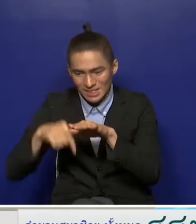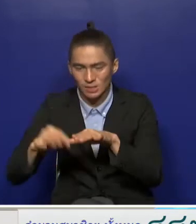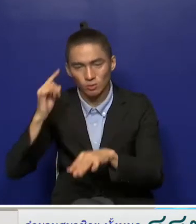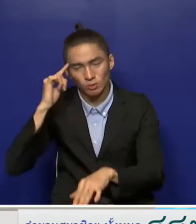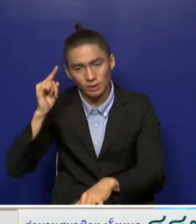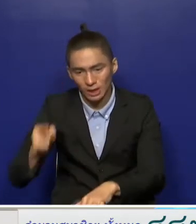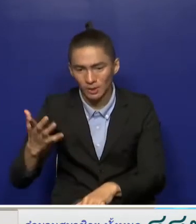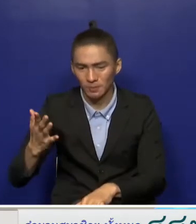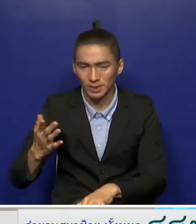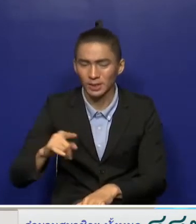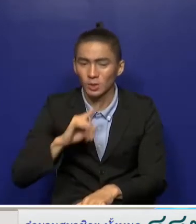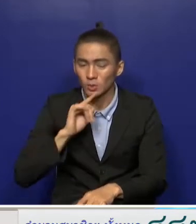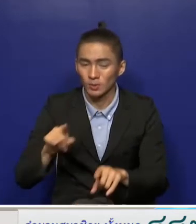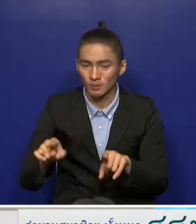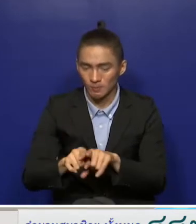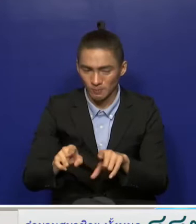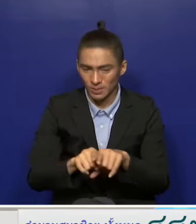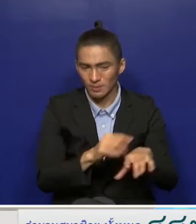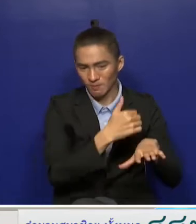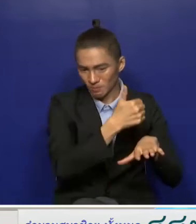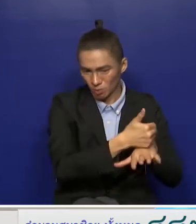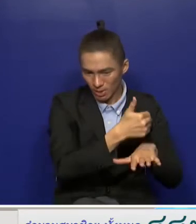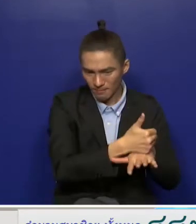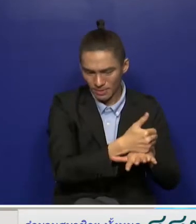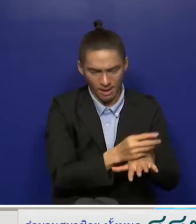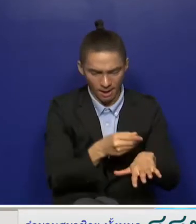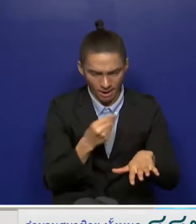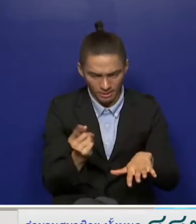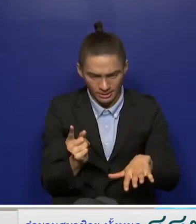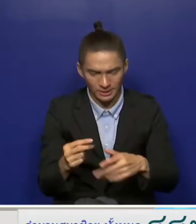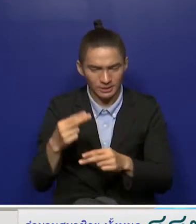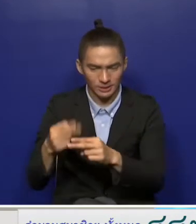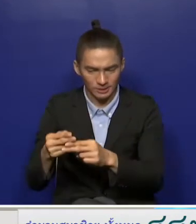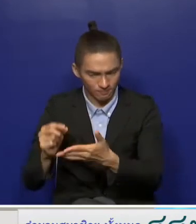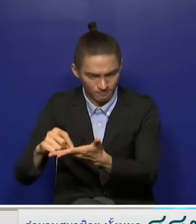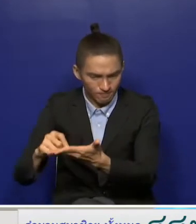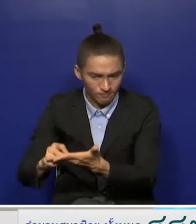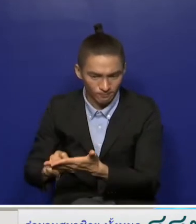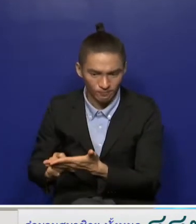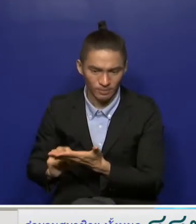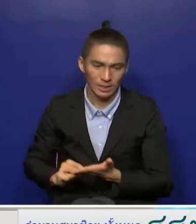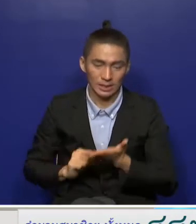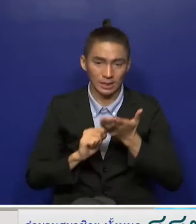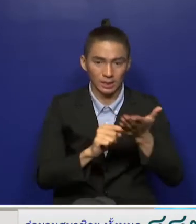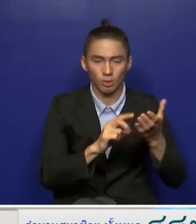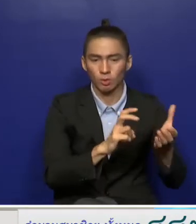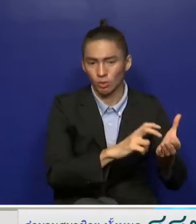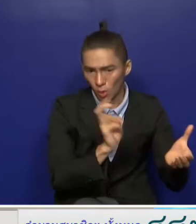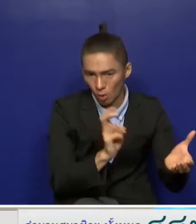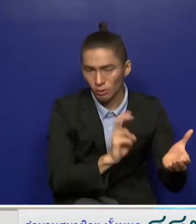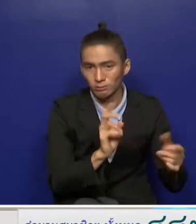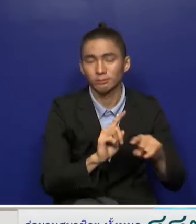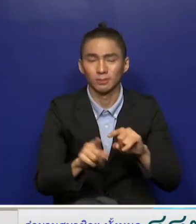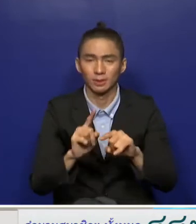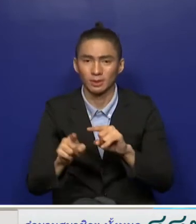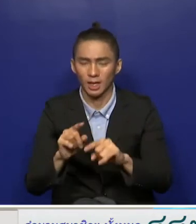ให้พี่นประชาชนลงชื่อเพื่อทจะไปถอดถอนหรอว่าไปเสนอช